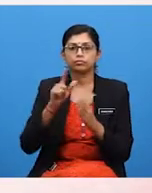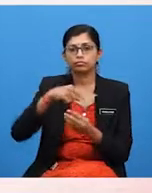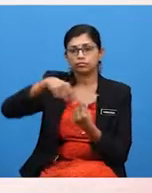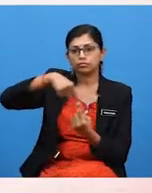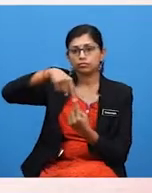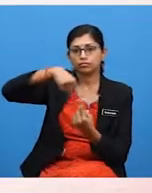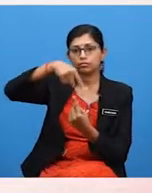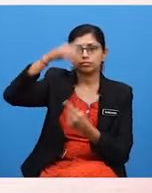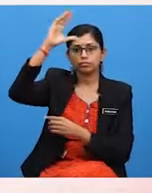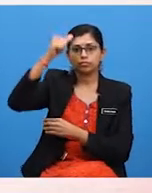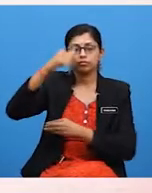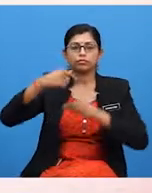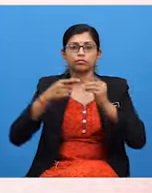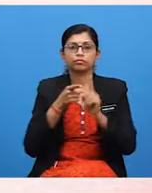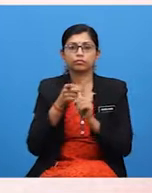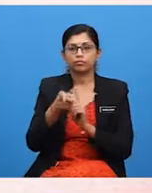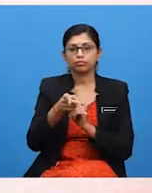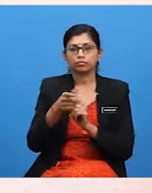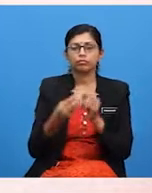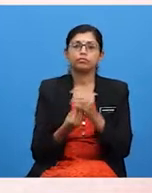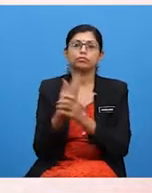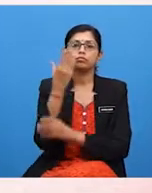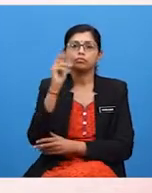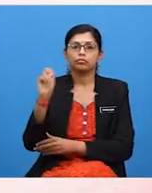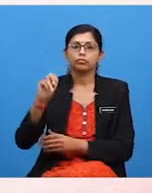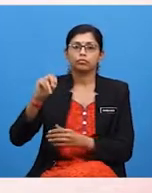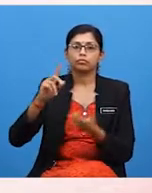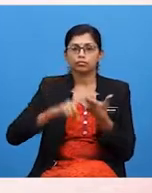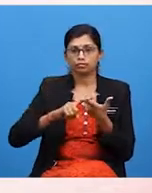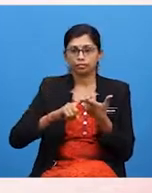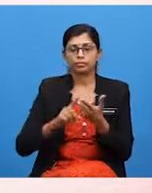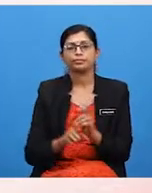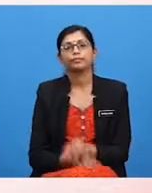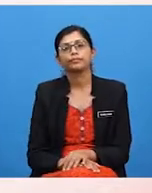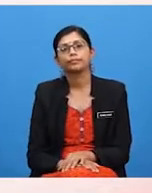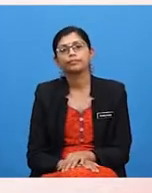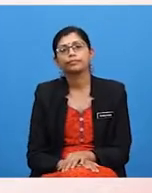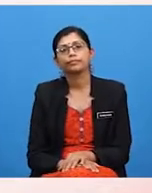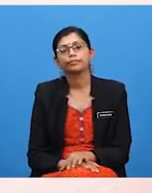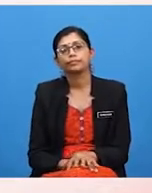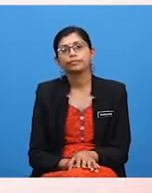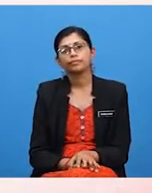Pertambahan lilitan dicapai melalui pertumbuhan sekunder.